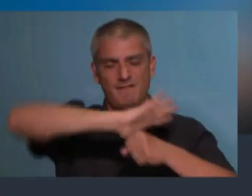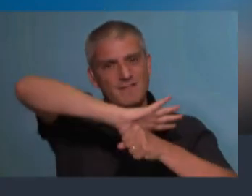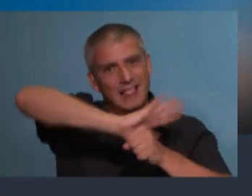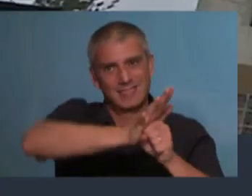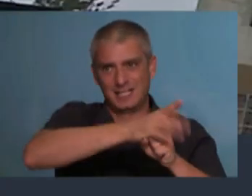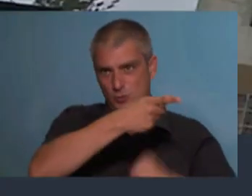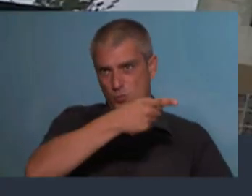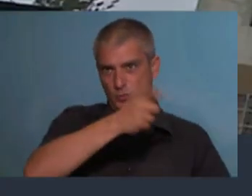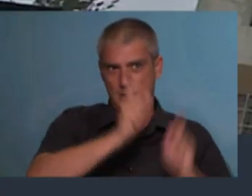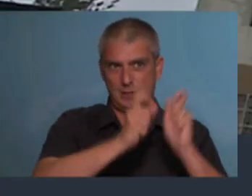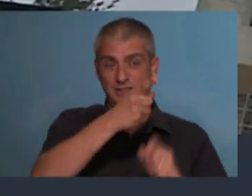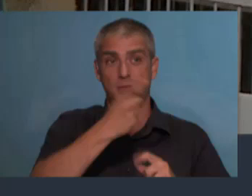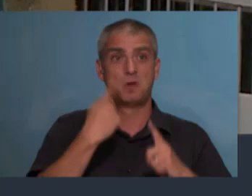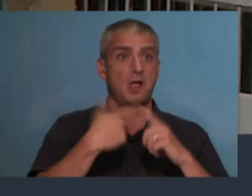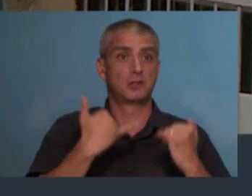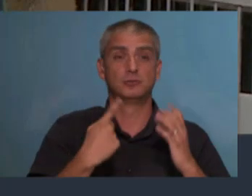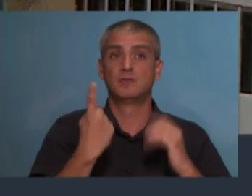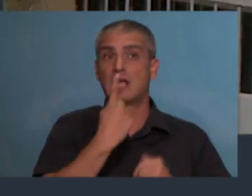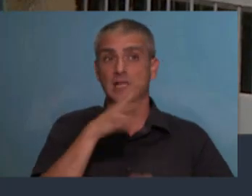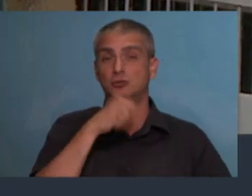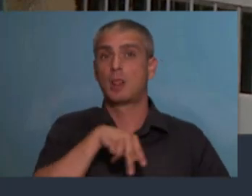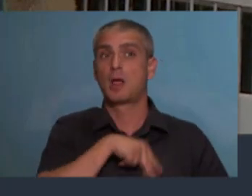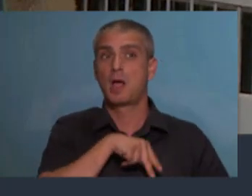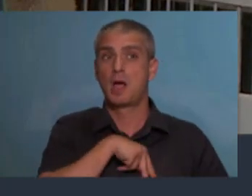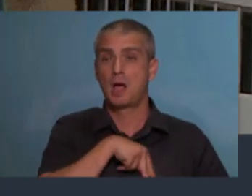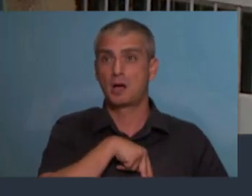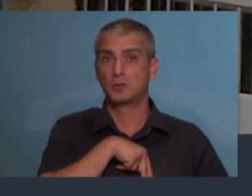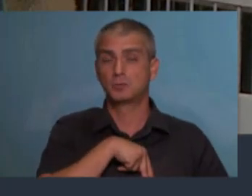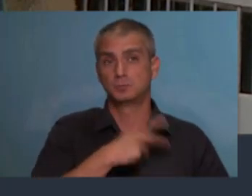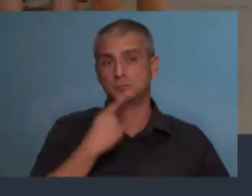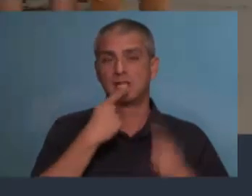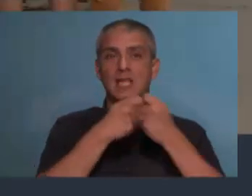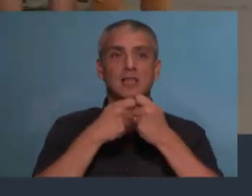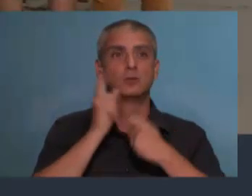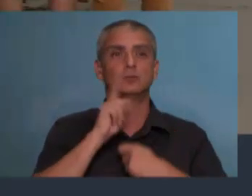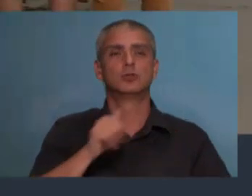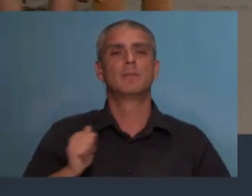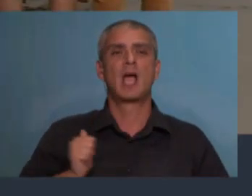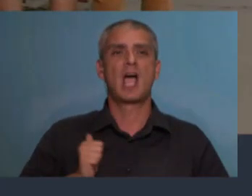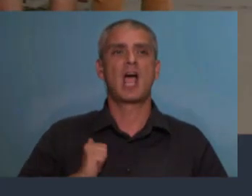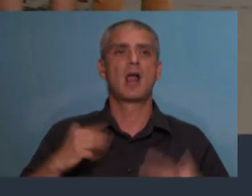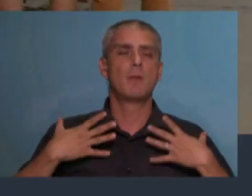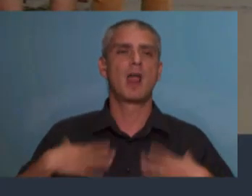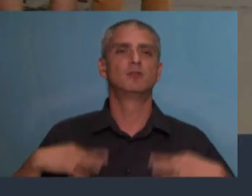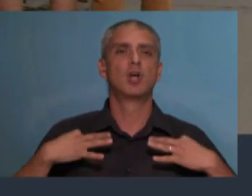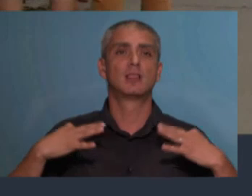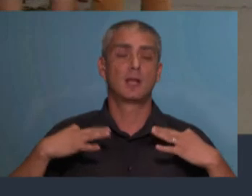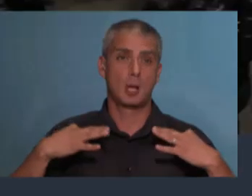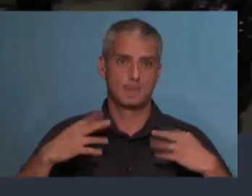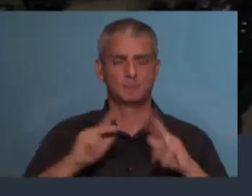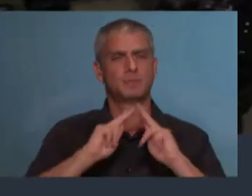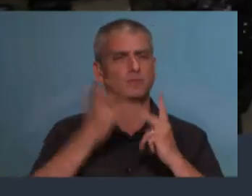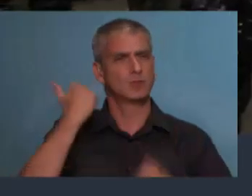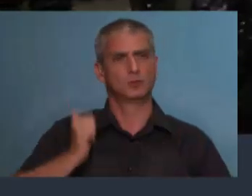in Venezuela. עד כה הגורם היחיד שקיבל אחריות לאירוע הוא התארגנות בשם החיילים לבושי הטריקו, קבוצה של יוצאי